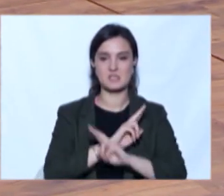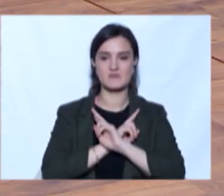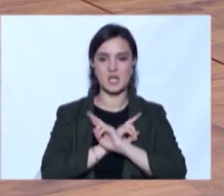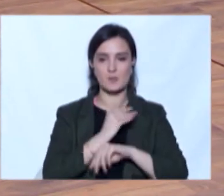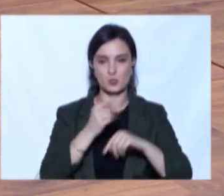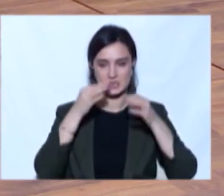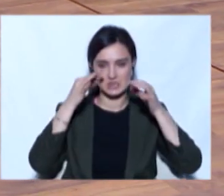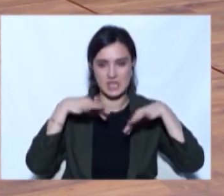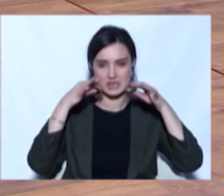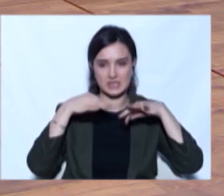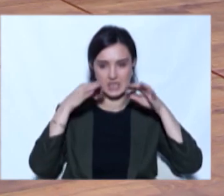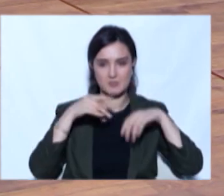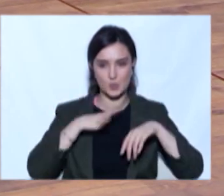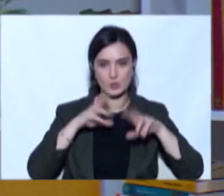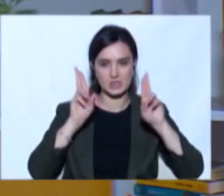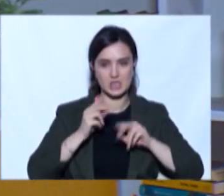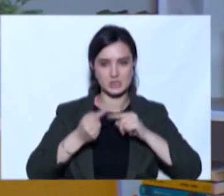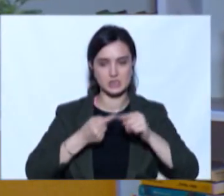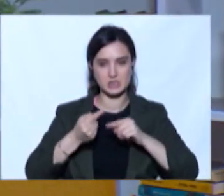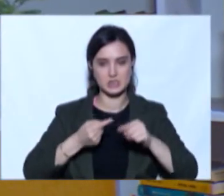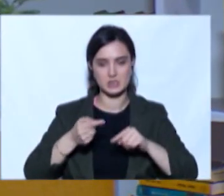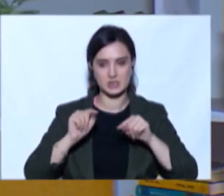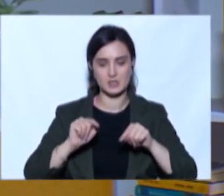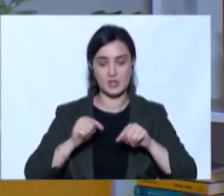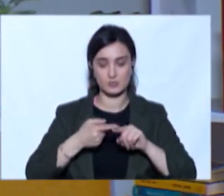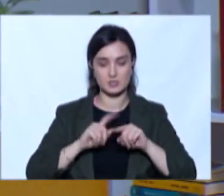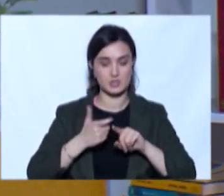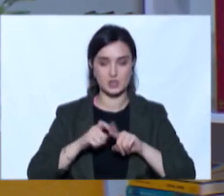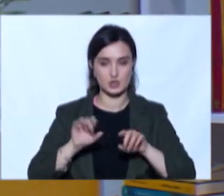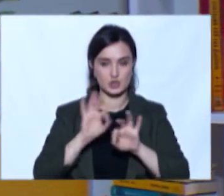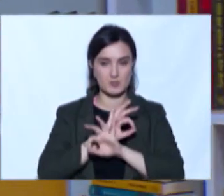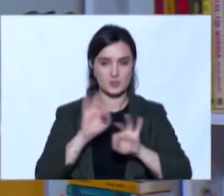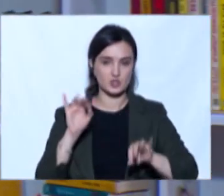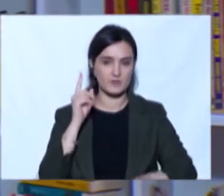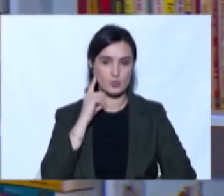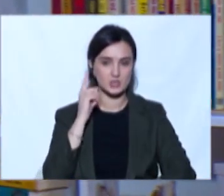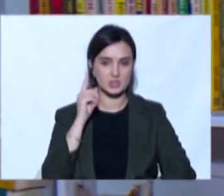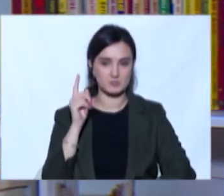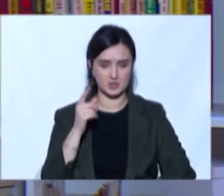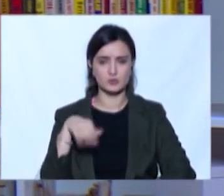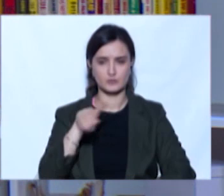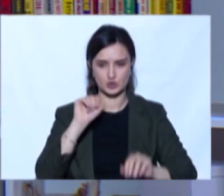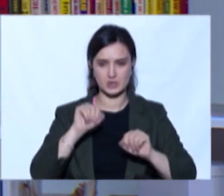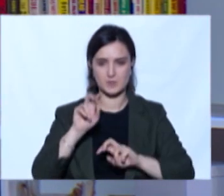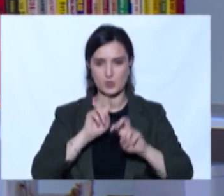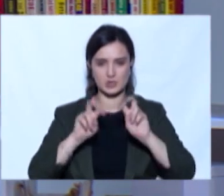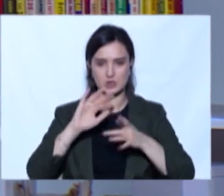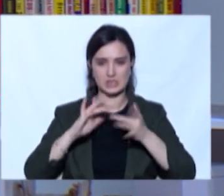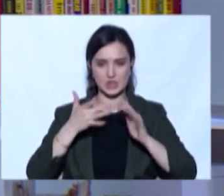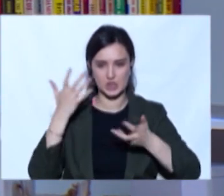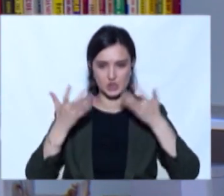იყო, ასე ტრადიცია იყო და საკმაოდ ესეთი შტამბეჭდავი არის მოსასმენად, თუ კი შეგიძლიათ მოიციოთ თქვენ